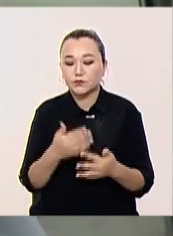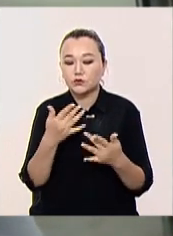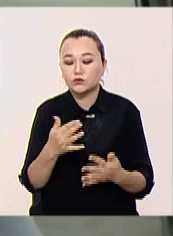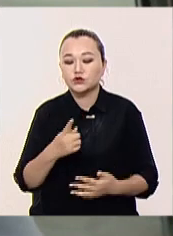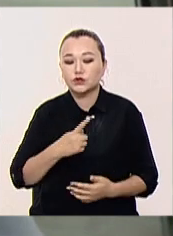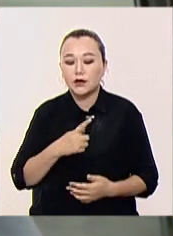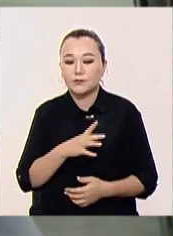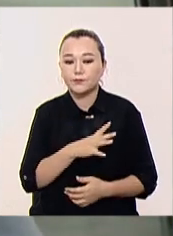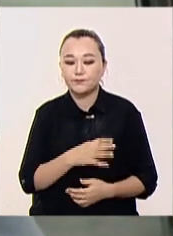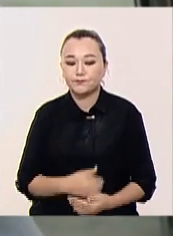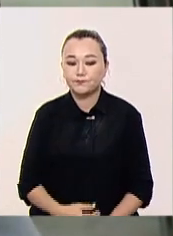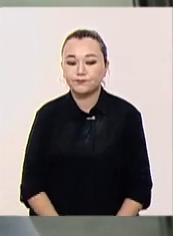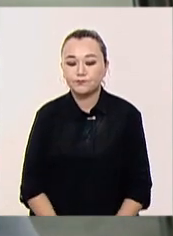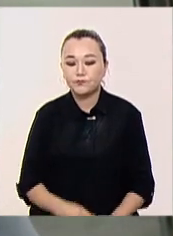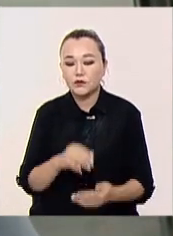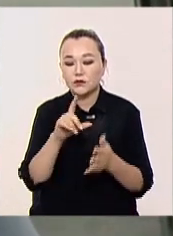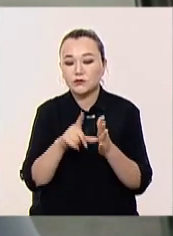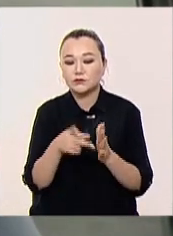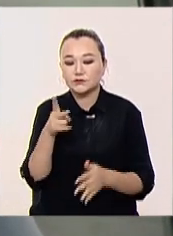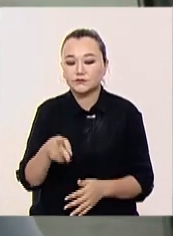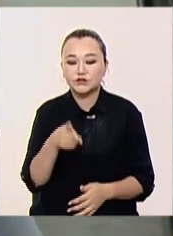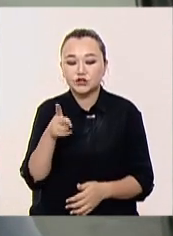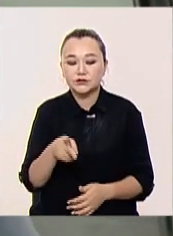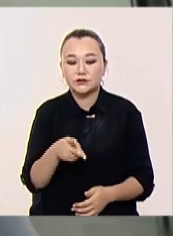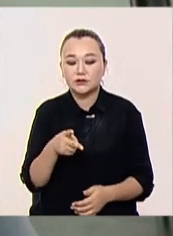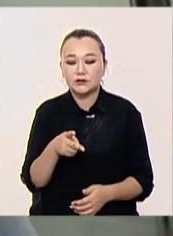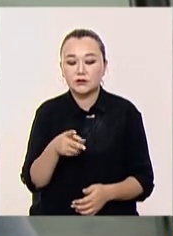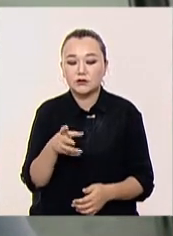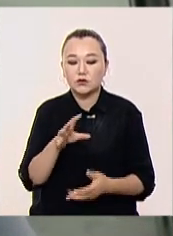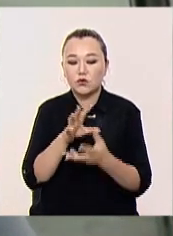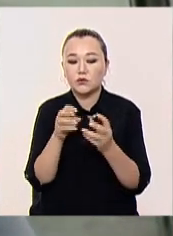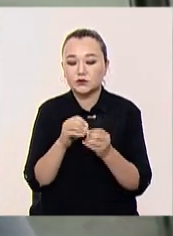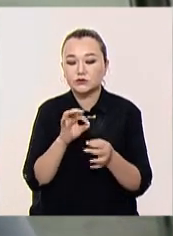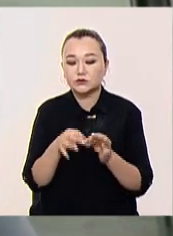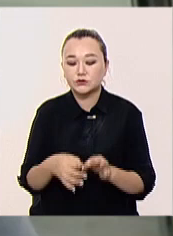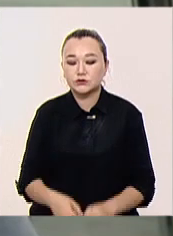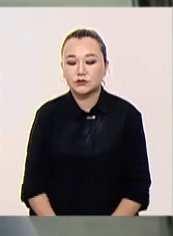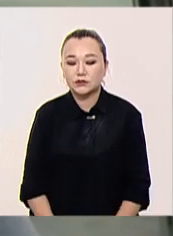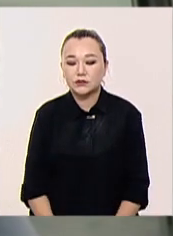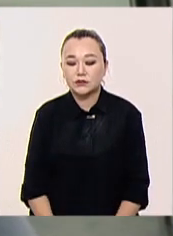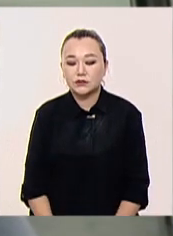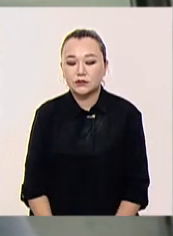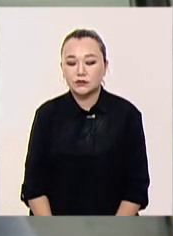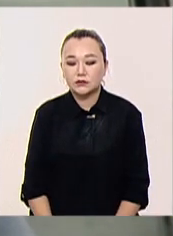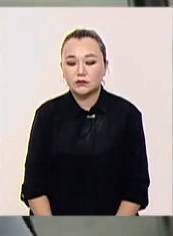ждали? Часа два в общей сложности.